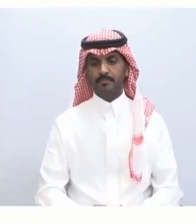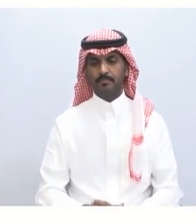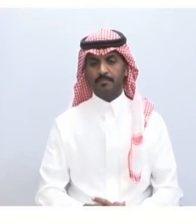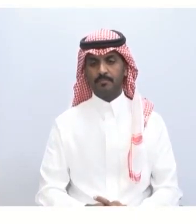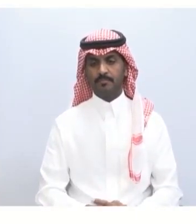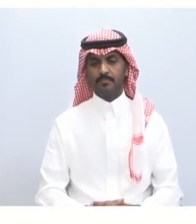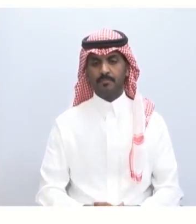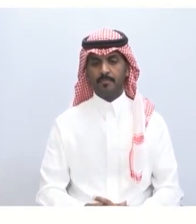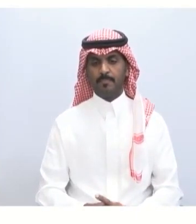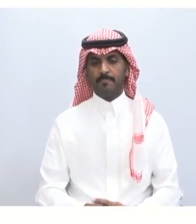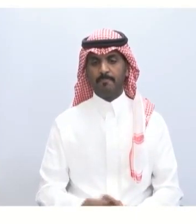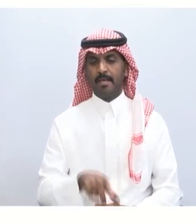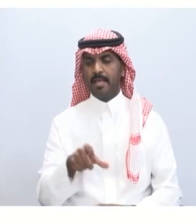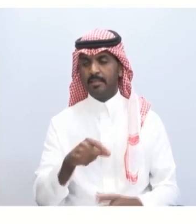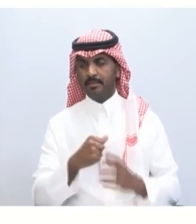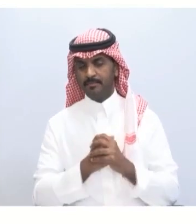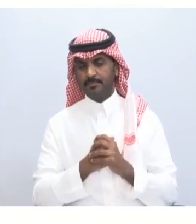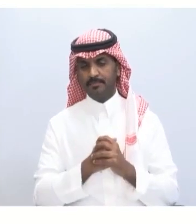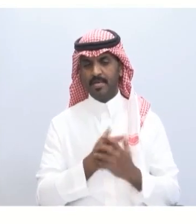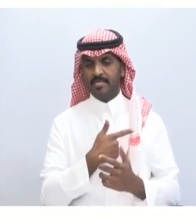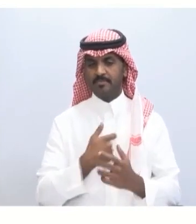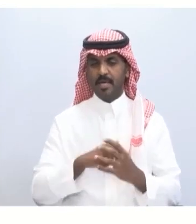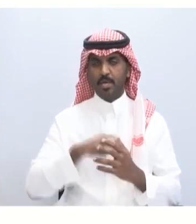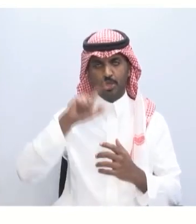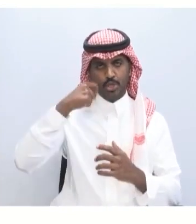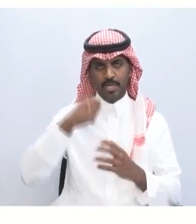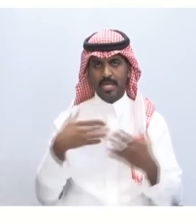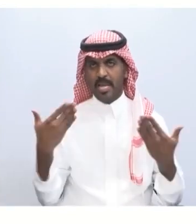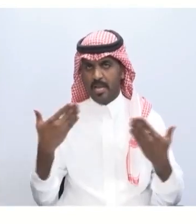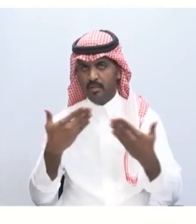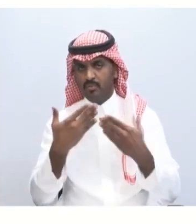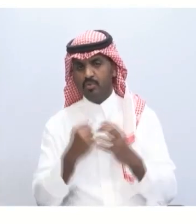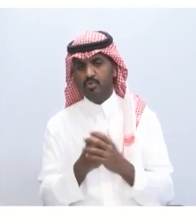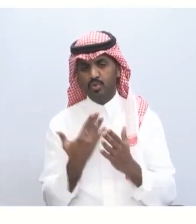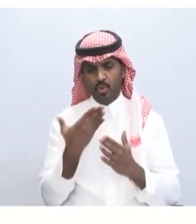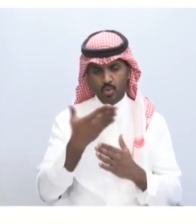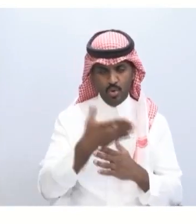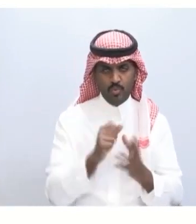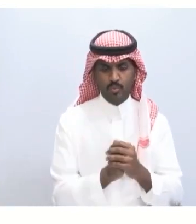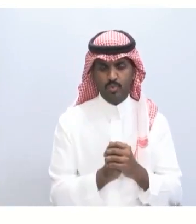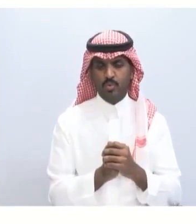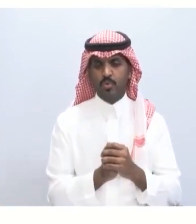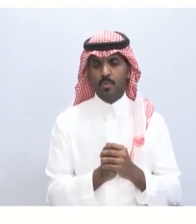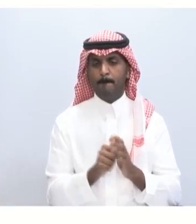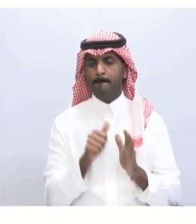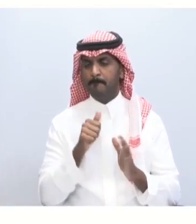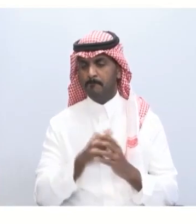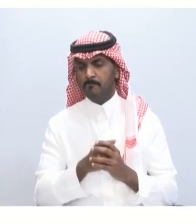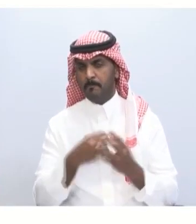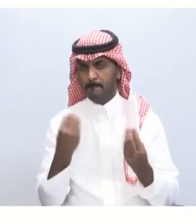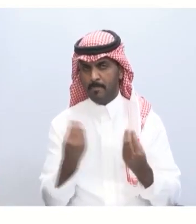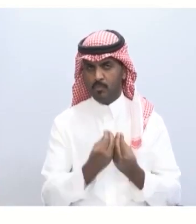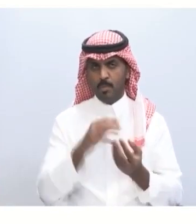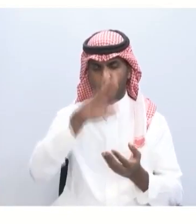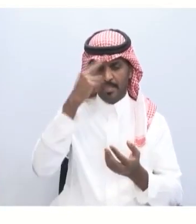5319 هذه ابنائي وبنات الطلاب اسماء الرجال الذين رافقوا